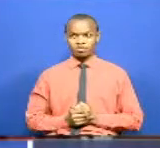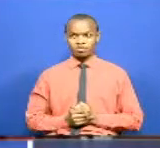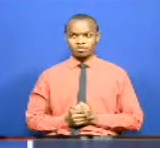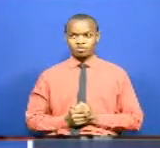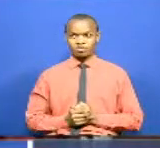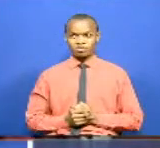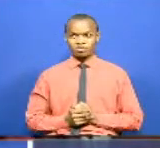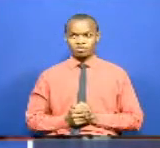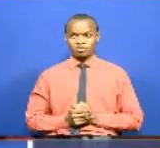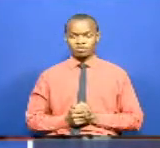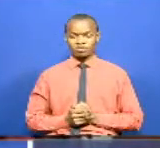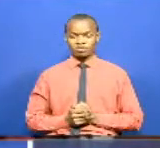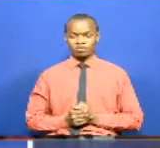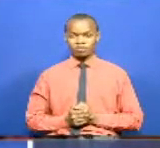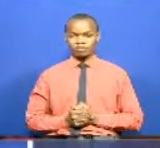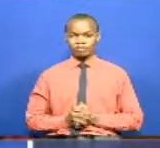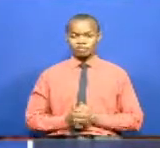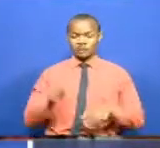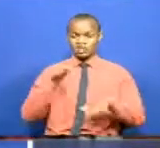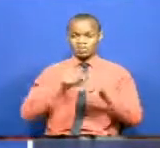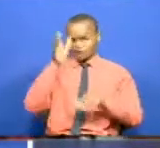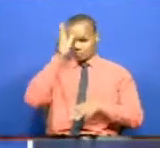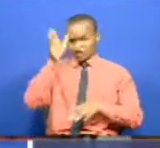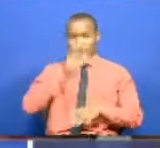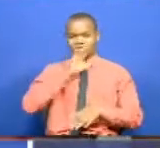Father, the Son, and the Holy Spirit.